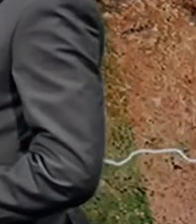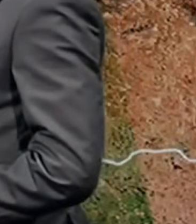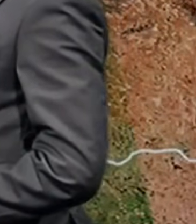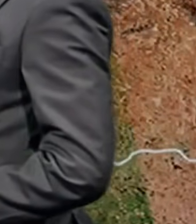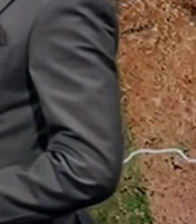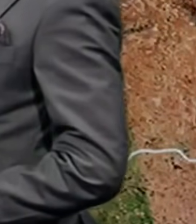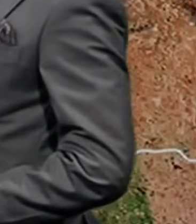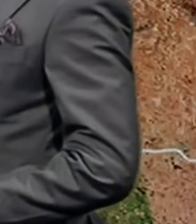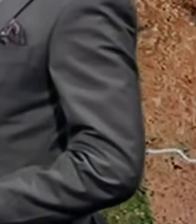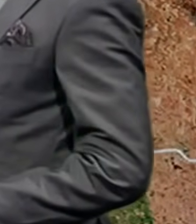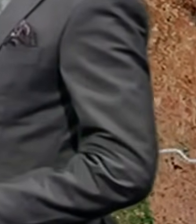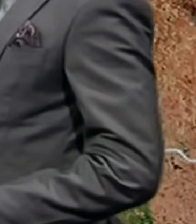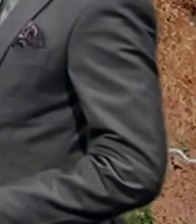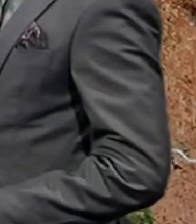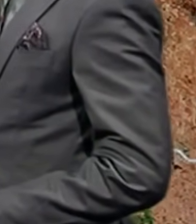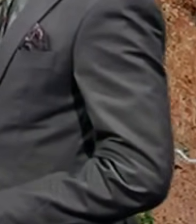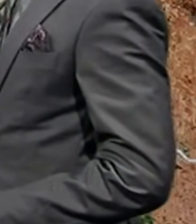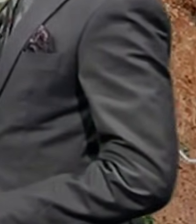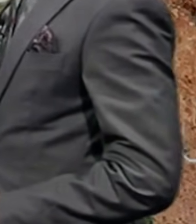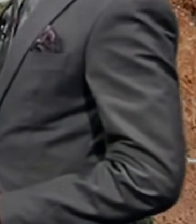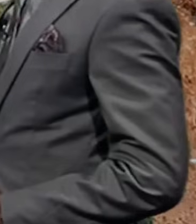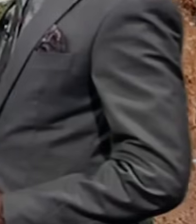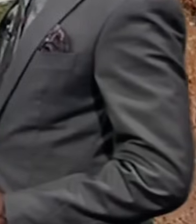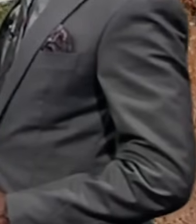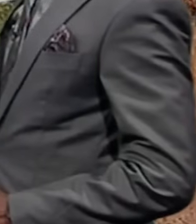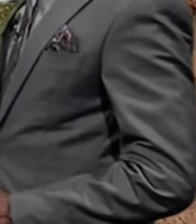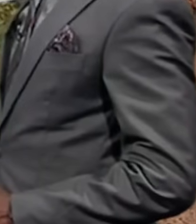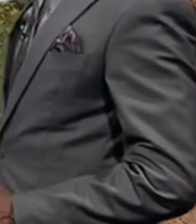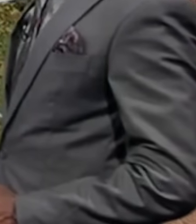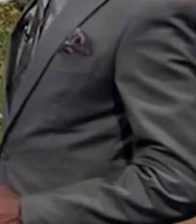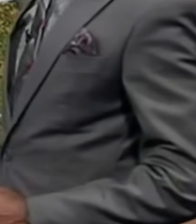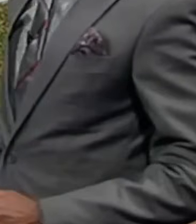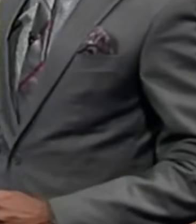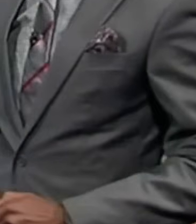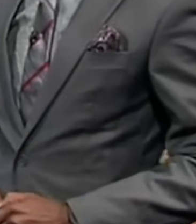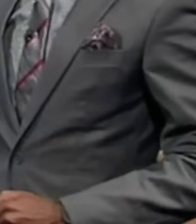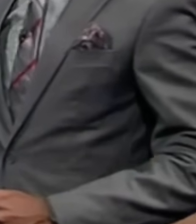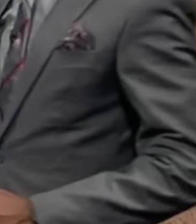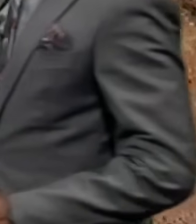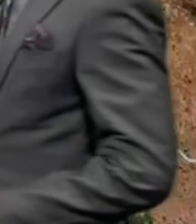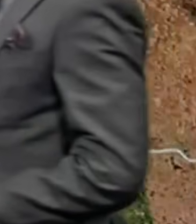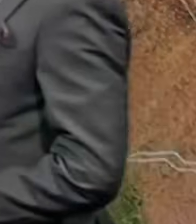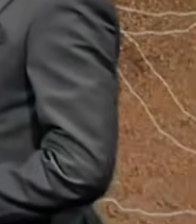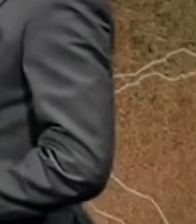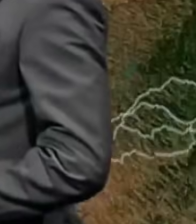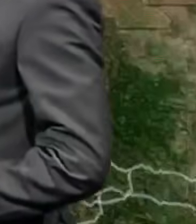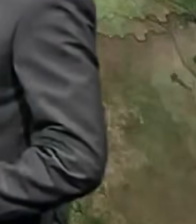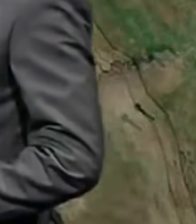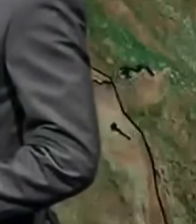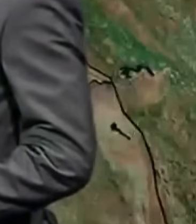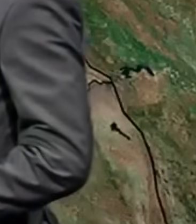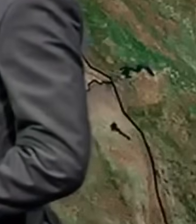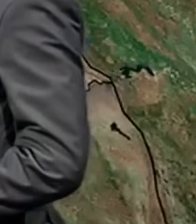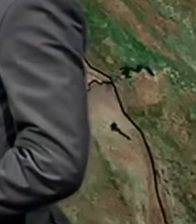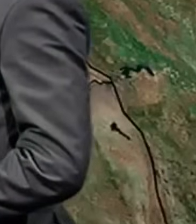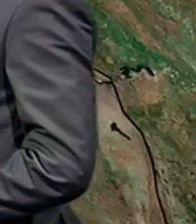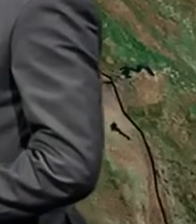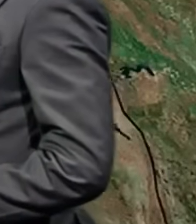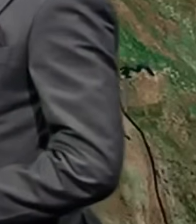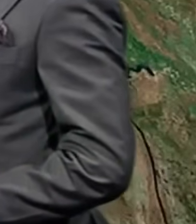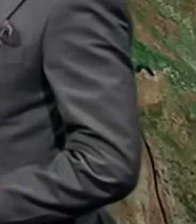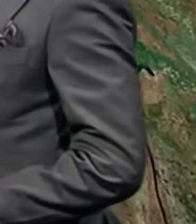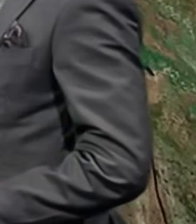sasa re lebetše go bontšha go tla ruthela ga magareng ka Springs mo go bontšha go tla fiša Johannesburg le ka Pretoria ke tše 30 a re lebela province ya Limpopo province